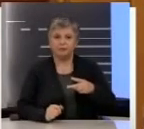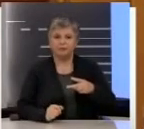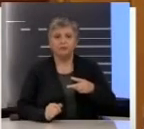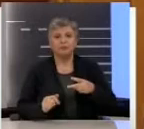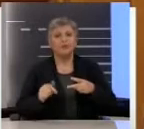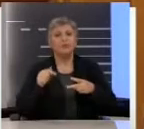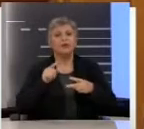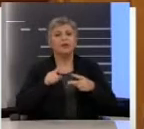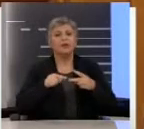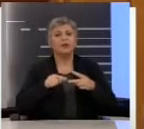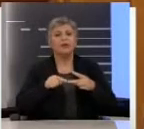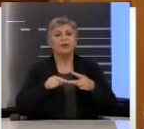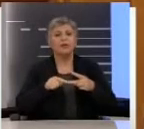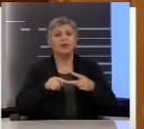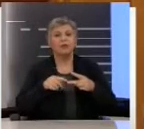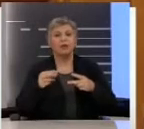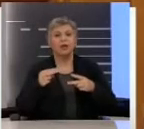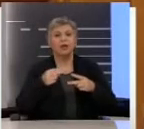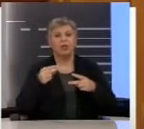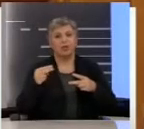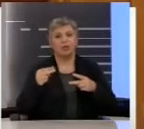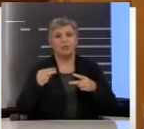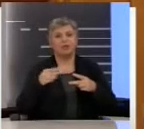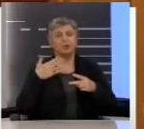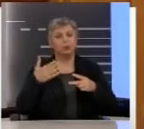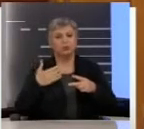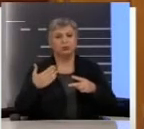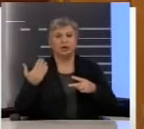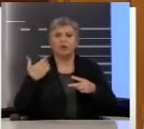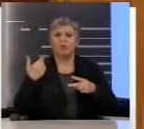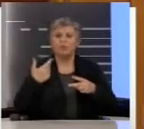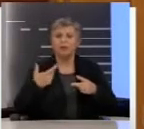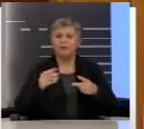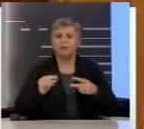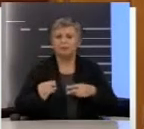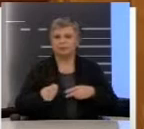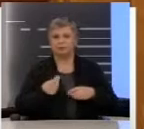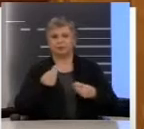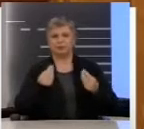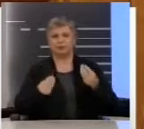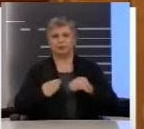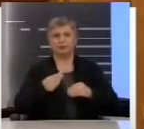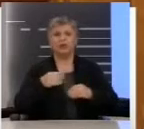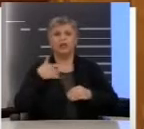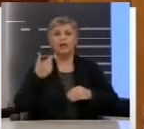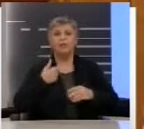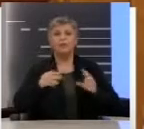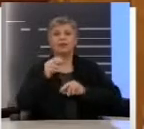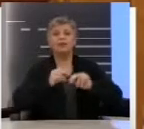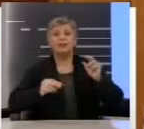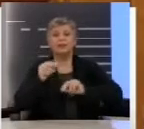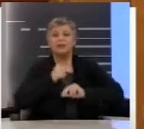θέματα που μπήκανε στο δημόσιο διάλογο, είτε από τα μέσα μαζικής ενημέρωσης, είτε πολύ περισσότερο από την ιεραρχία.